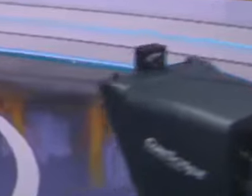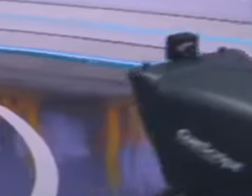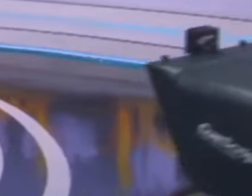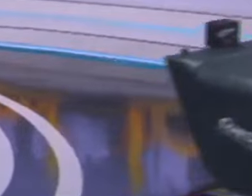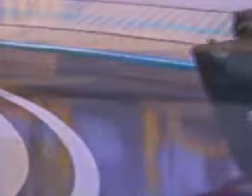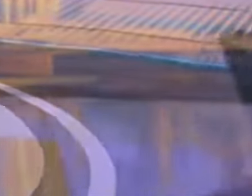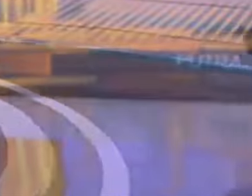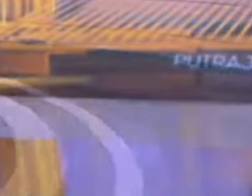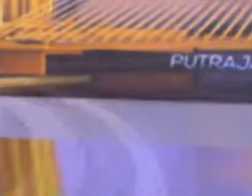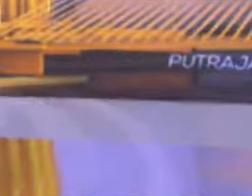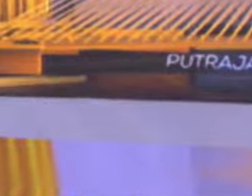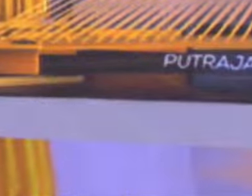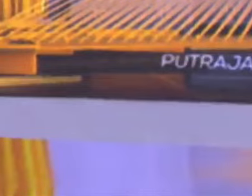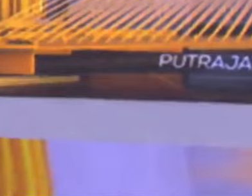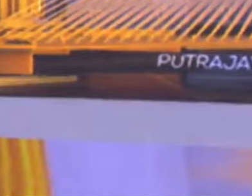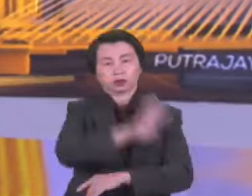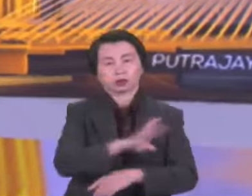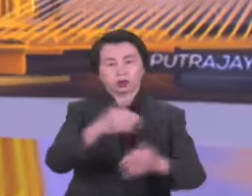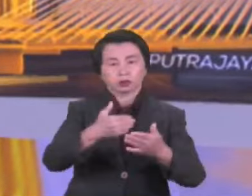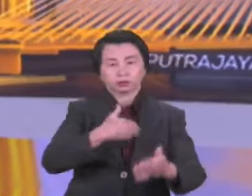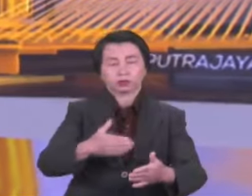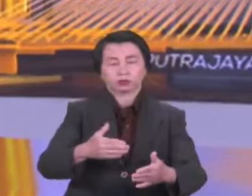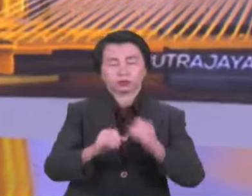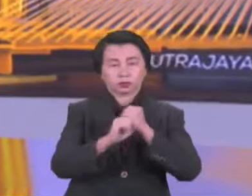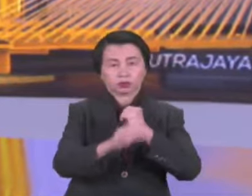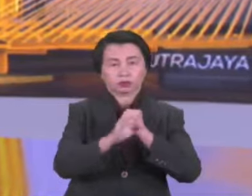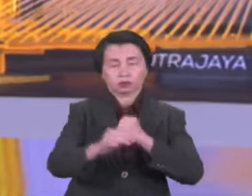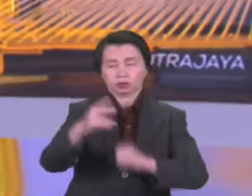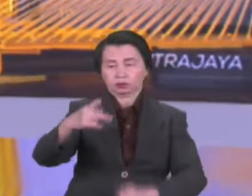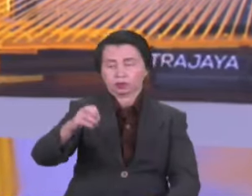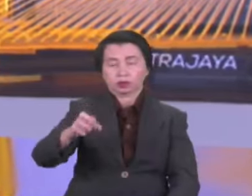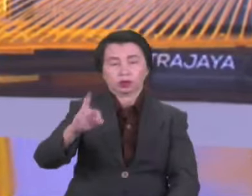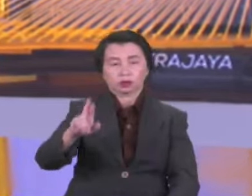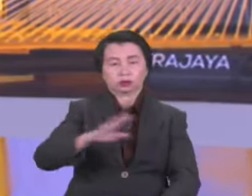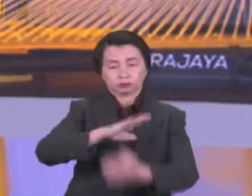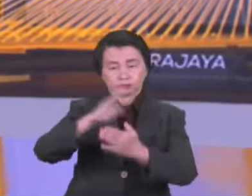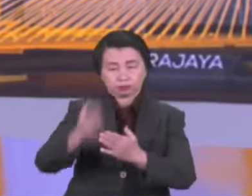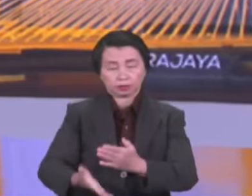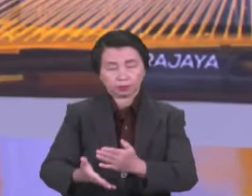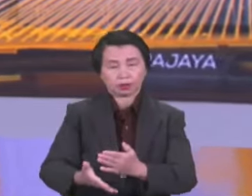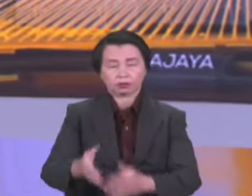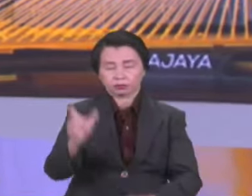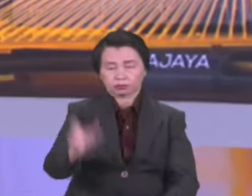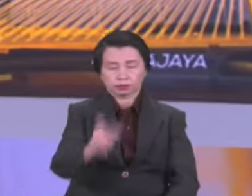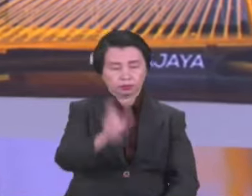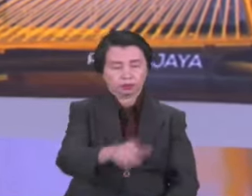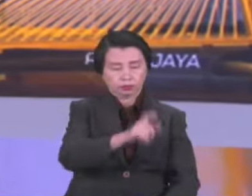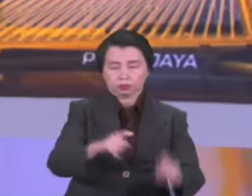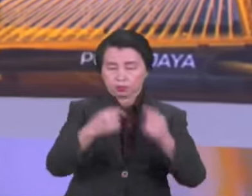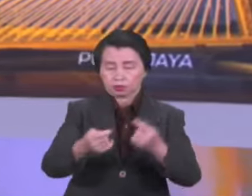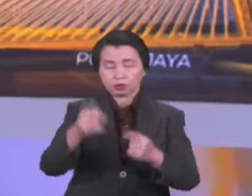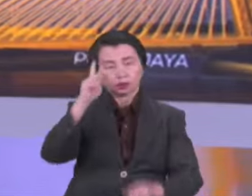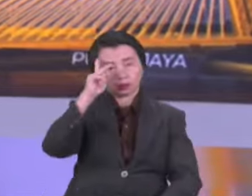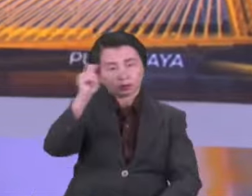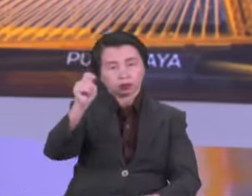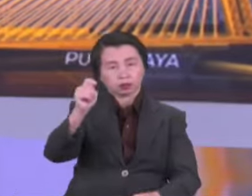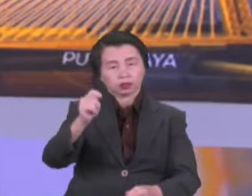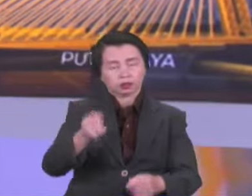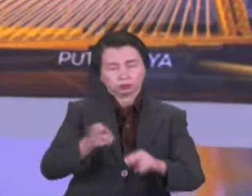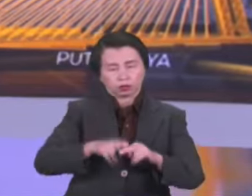Berbaki kurang 4 hari sahaja lagi sebelum tempoh berkempen PRU15 tamat, calon-calon serta jentera-jentera parti di Kelantan